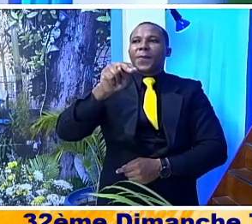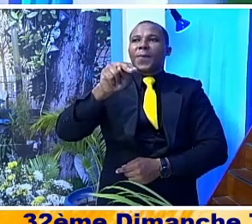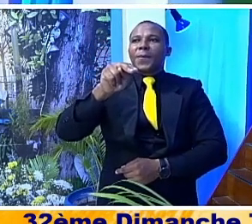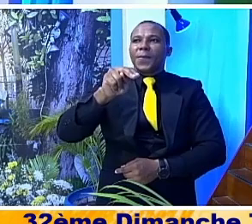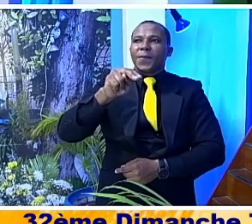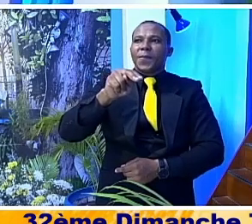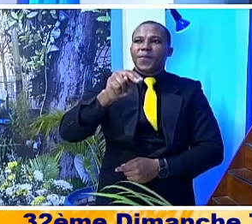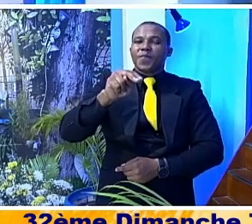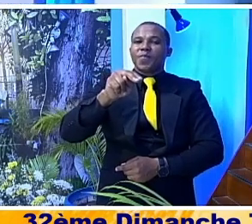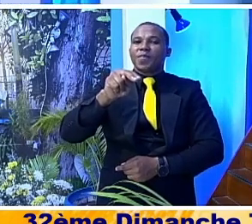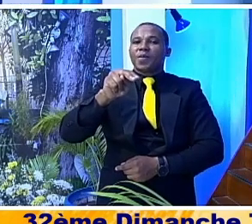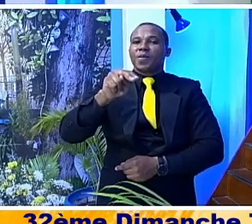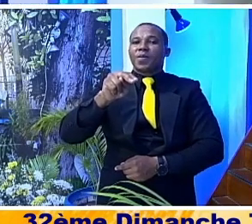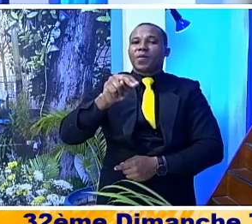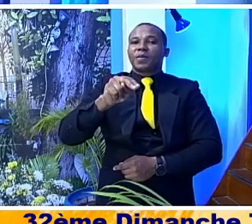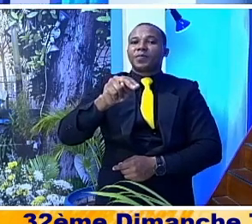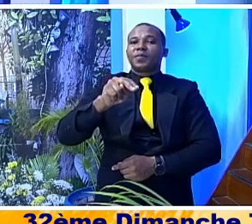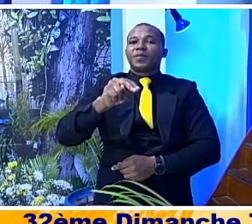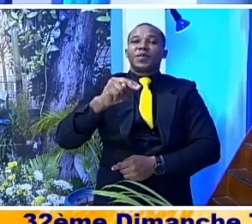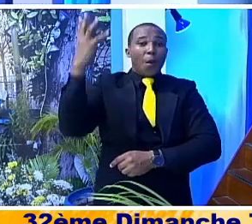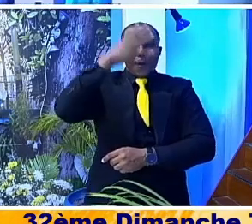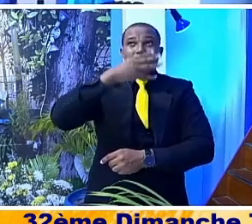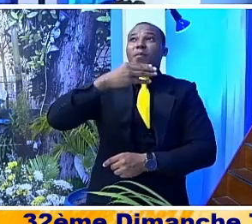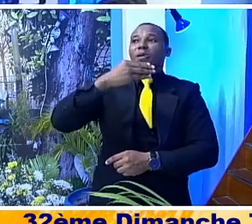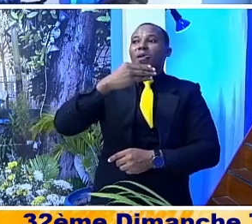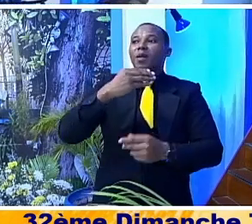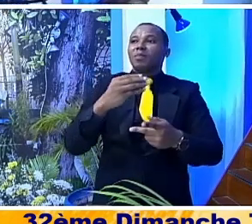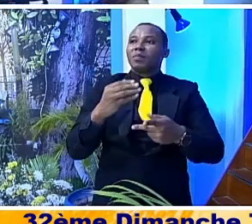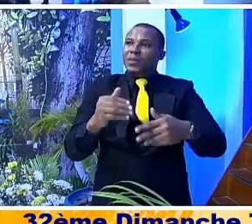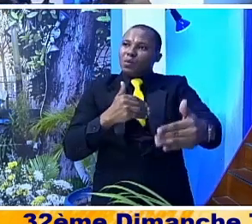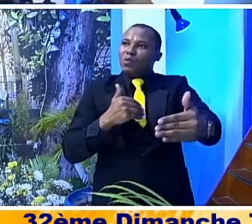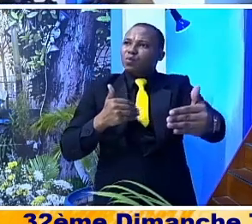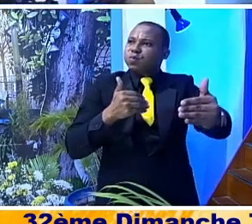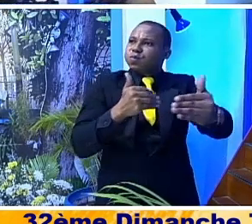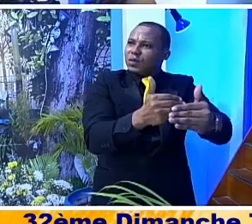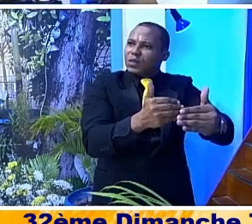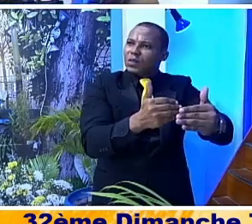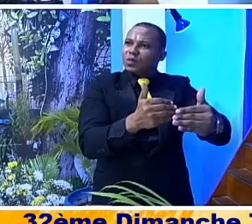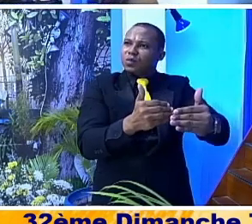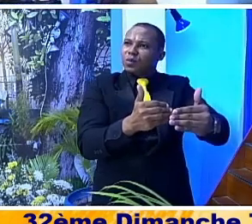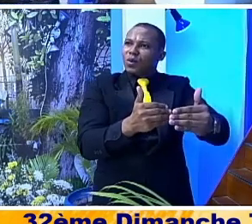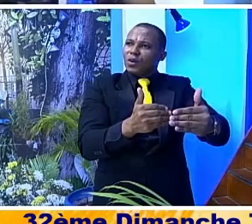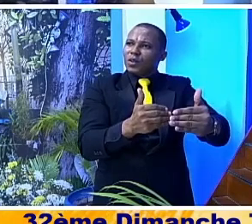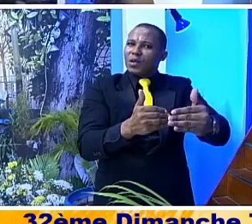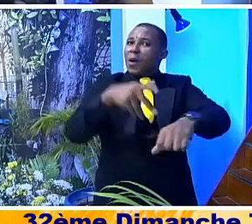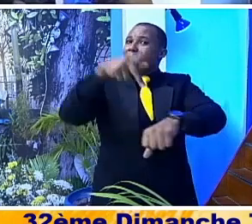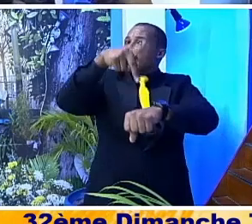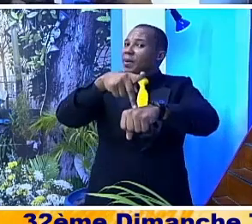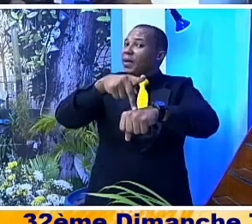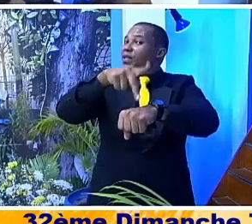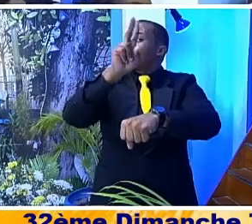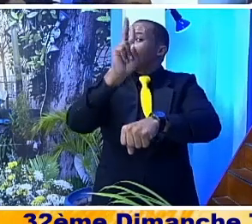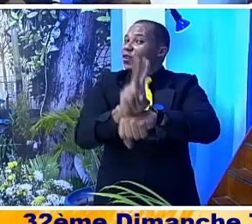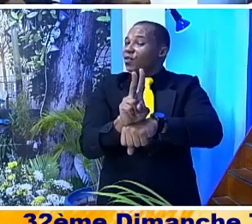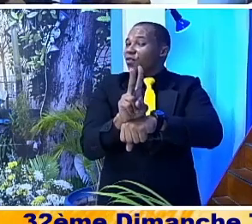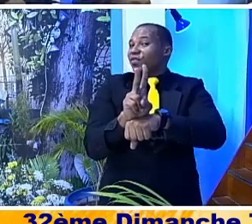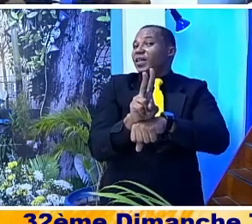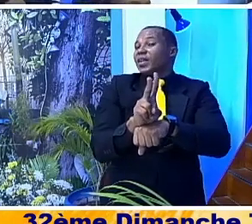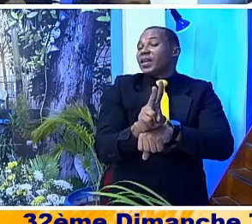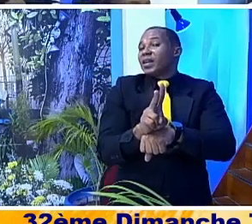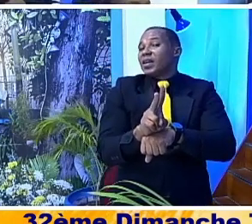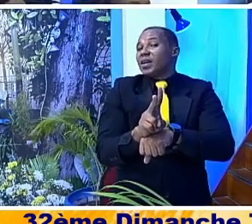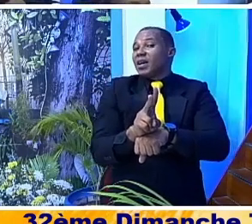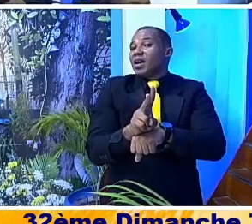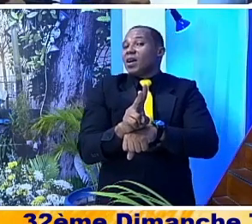perdu déjà. Belen perdu Belenet. Pardon, c'est comme si nos petits poches. Entre Pétionville et quelques zones dans le